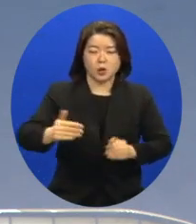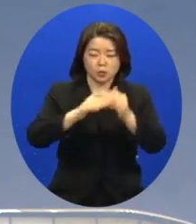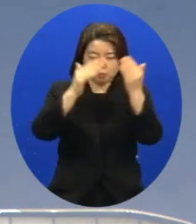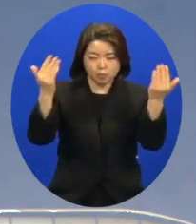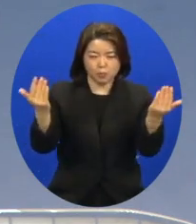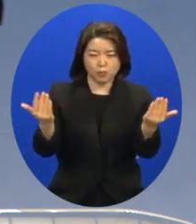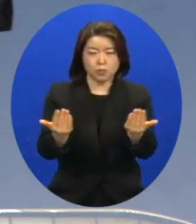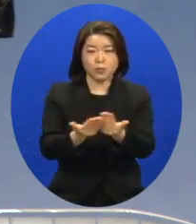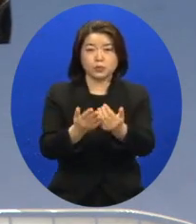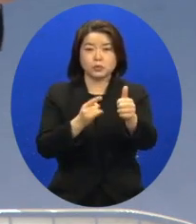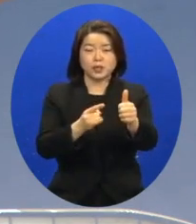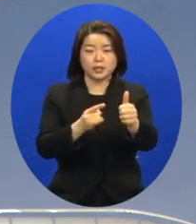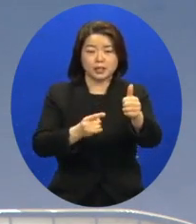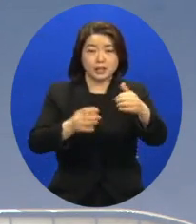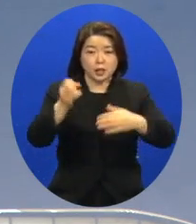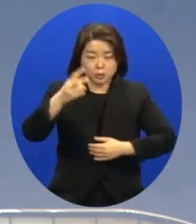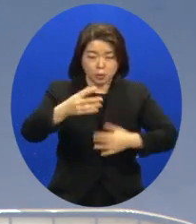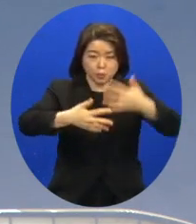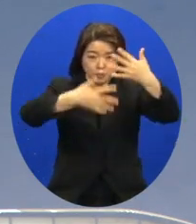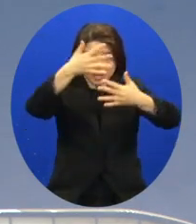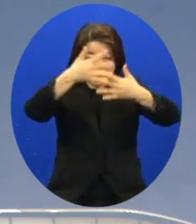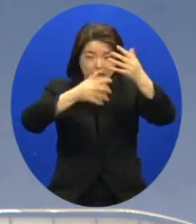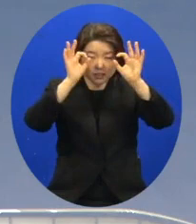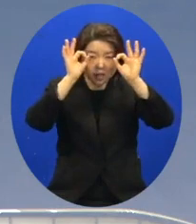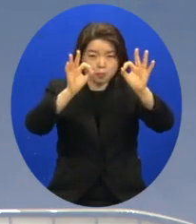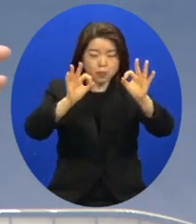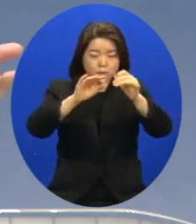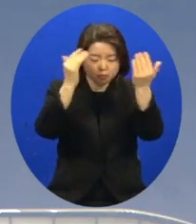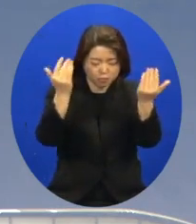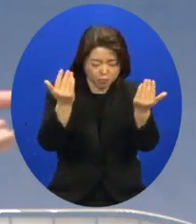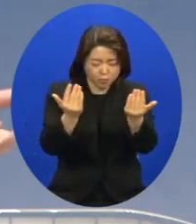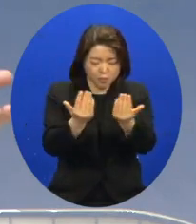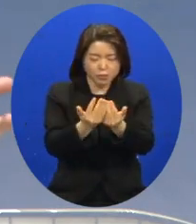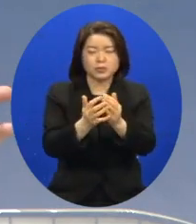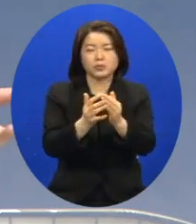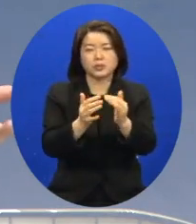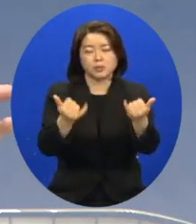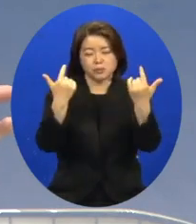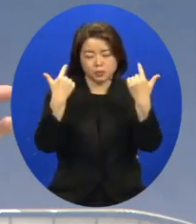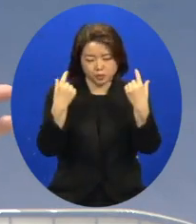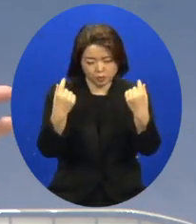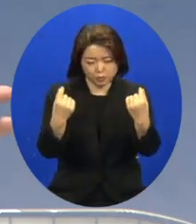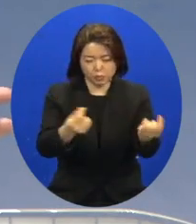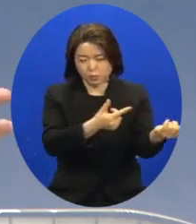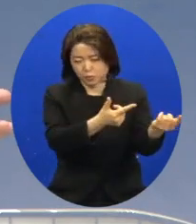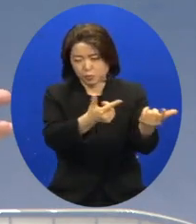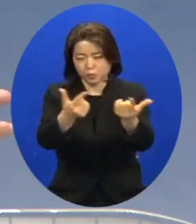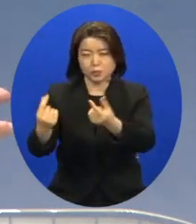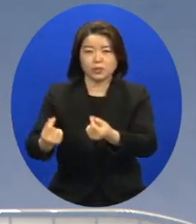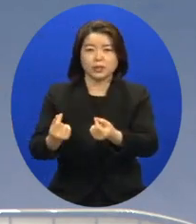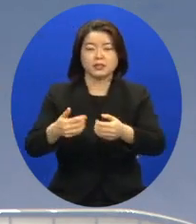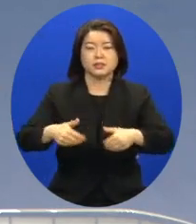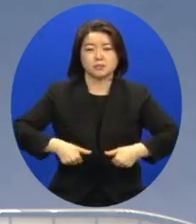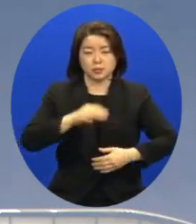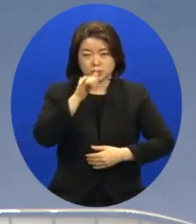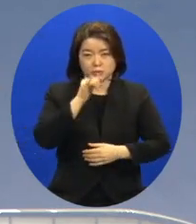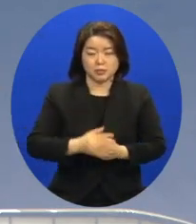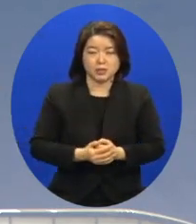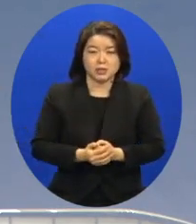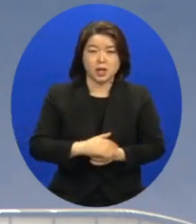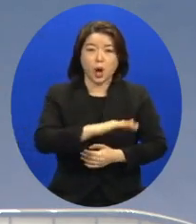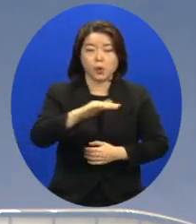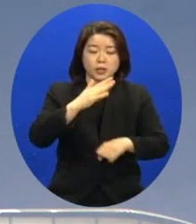모두에게 지금 영상으로 이 설교를 듣는 모든 사람에게 동일하게 적용되는 것입니다. 우리는